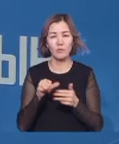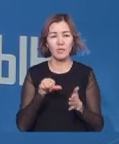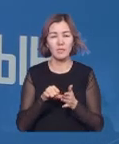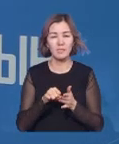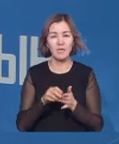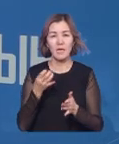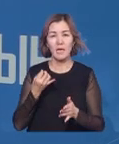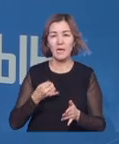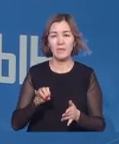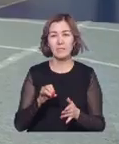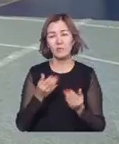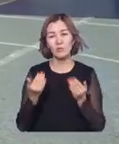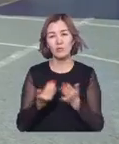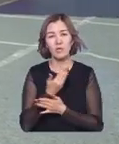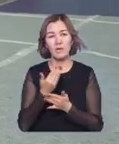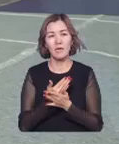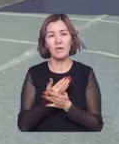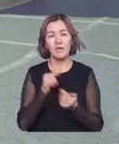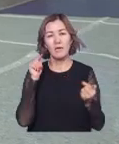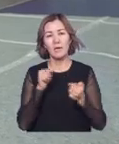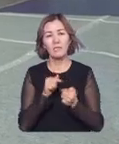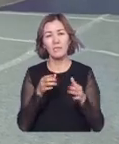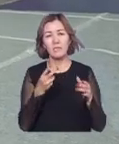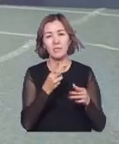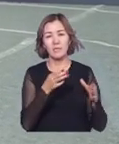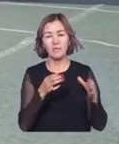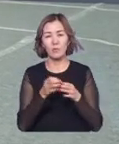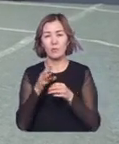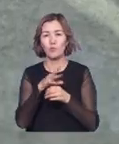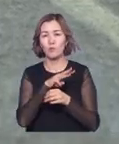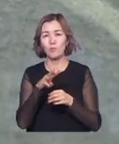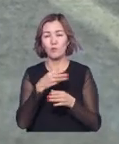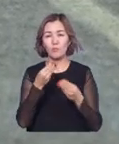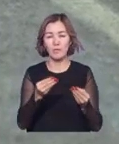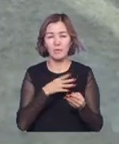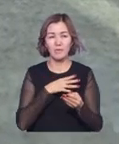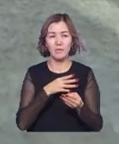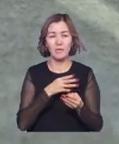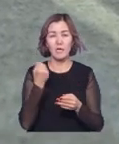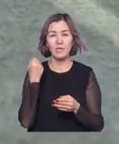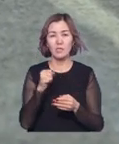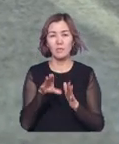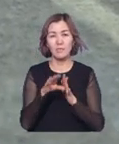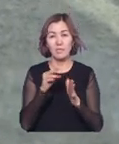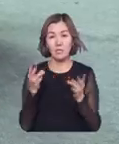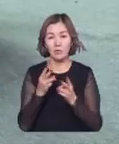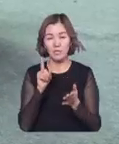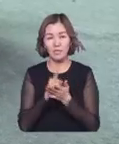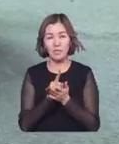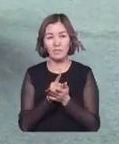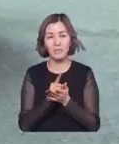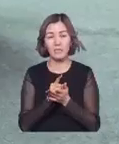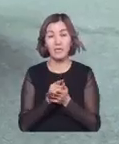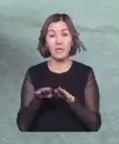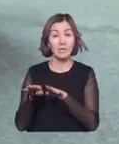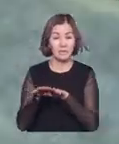Асық ату бәсекесінің биылғы жаңалығы әр қарсылас жұпқа 14 минут бөлінген. Яғни осы уақыт ішінде жеңімпазды анықтау тиіс. Егер тең